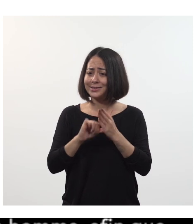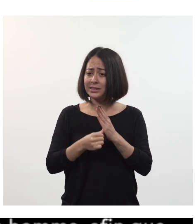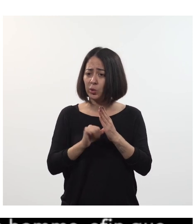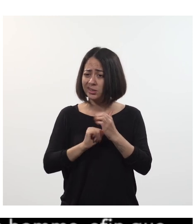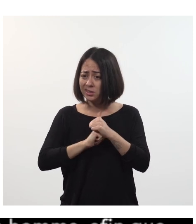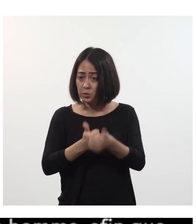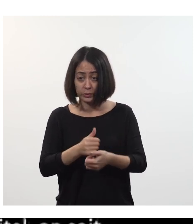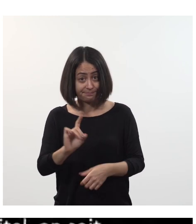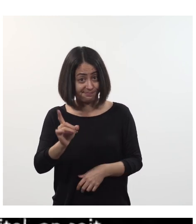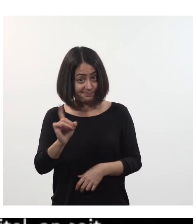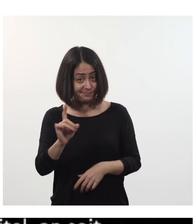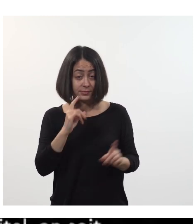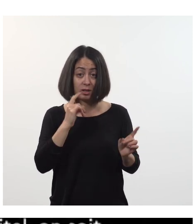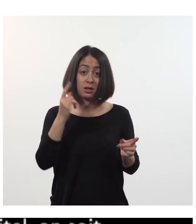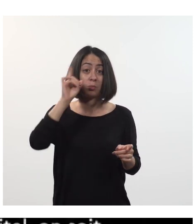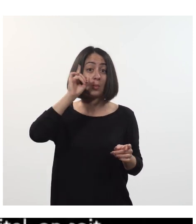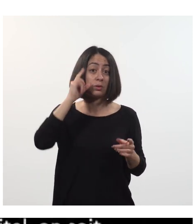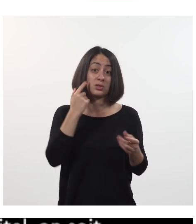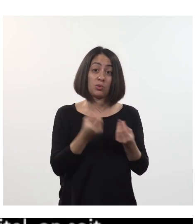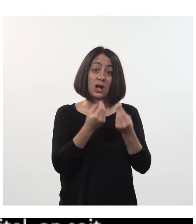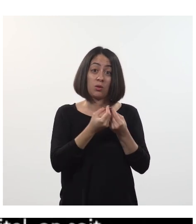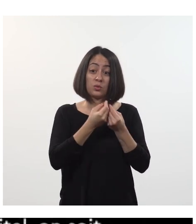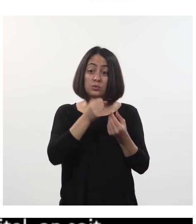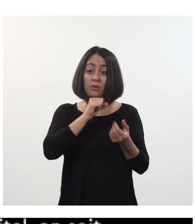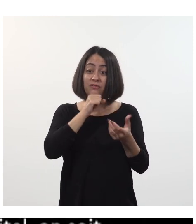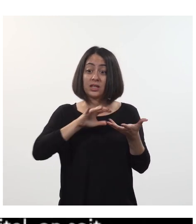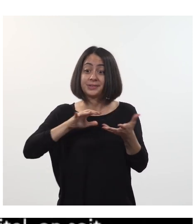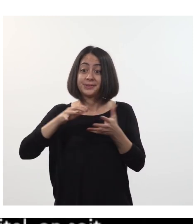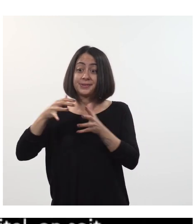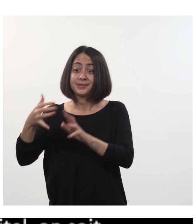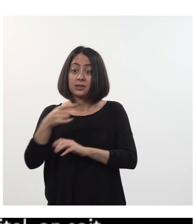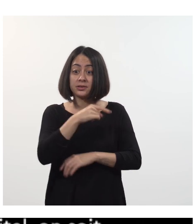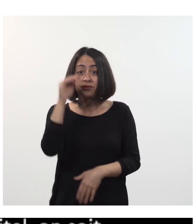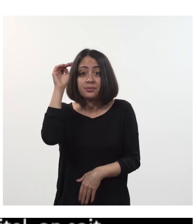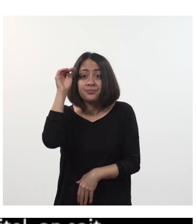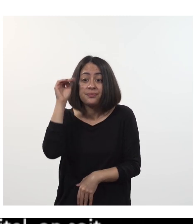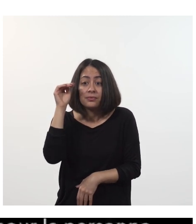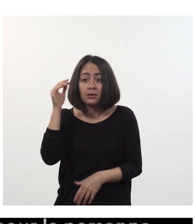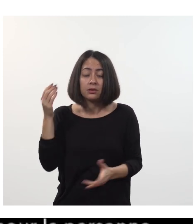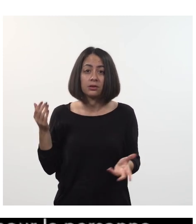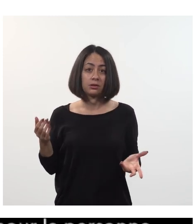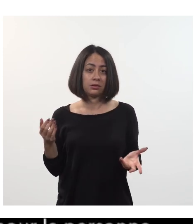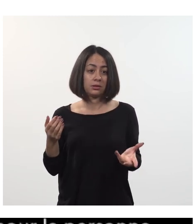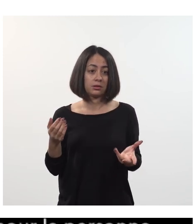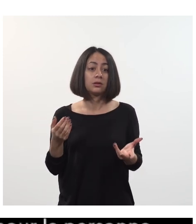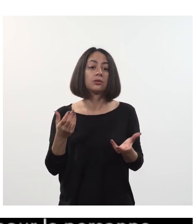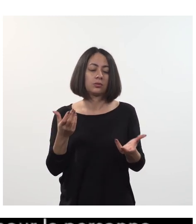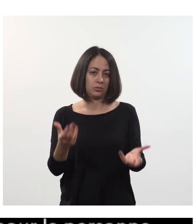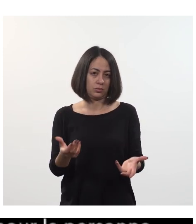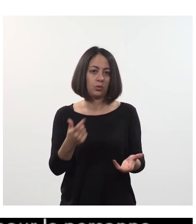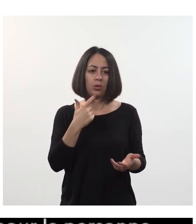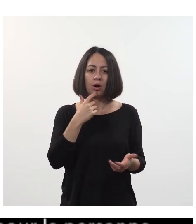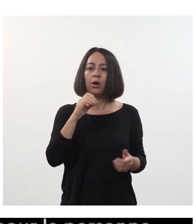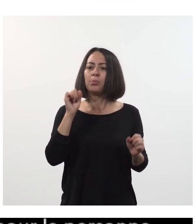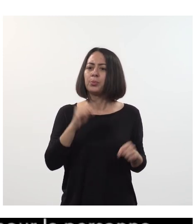malheureusement, la taille bien souvent est diminuée. Donc, comme on le disait tout à l'heure, il y a la possibilité avec la toise